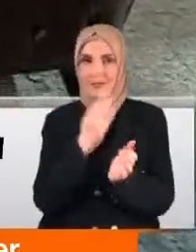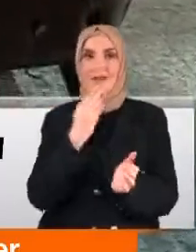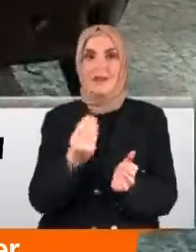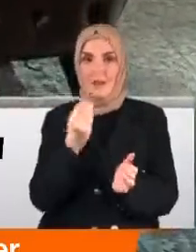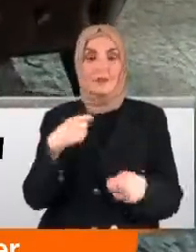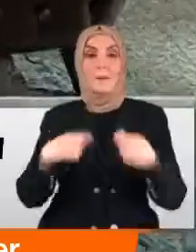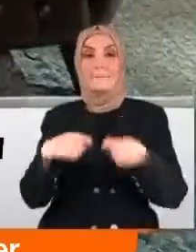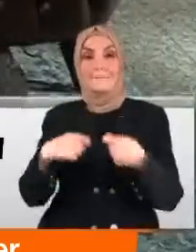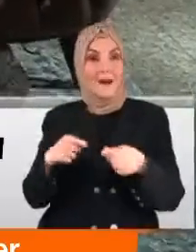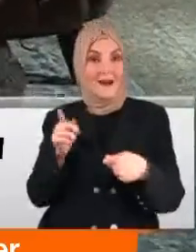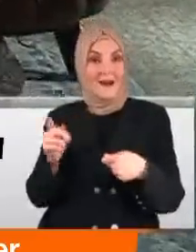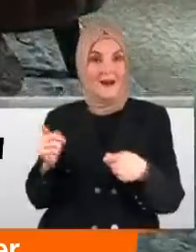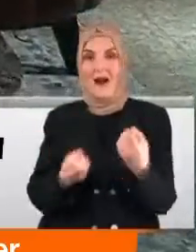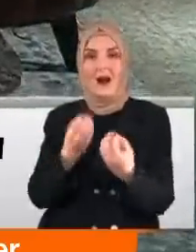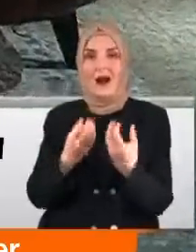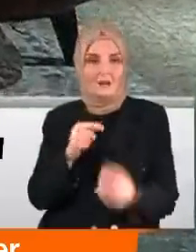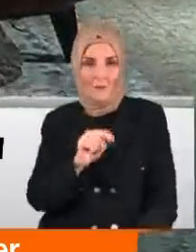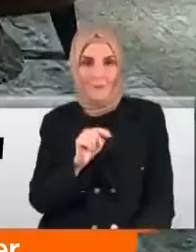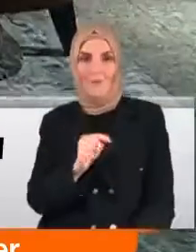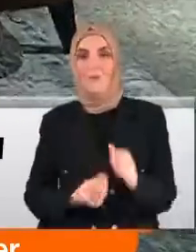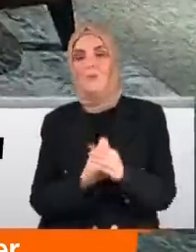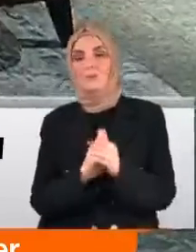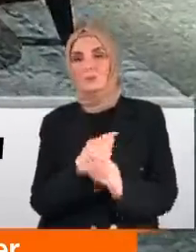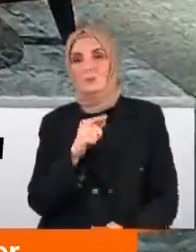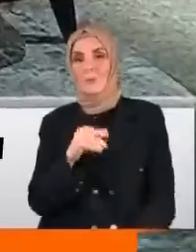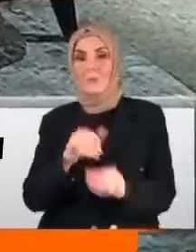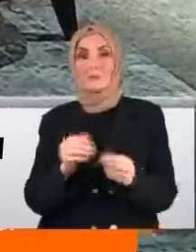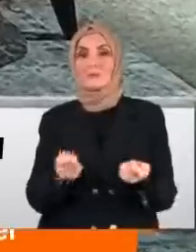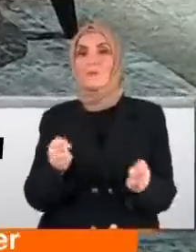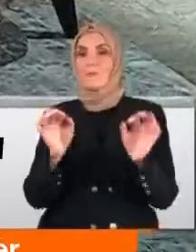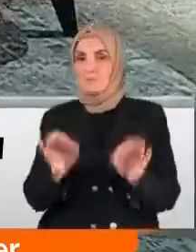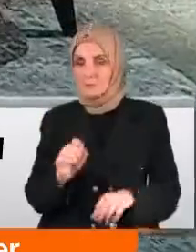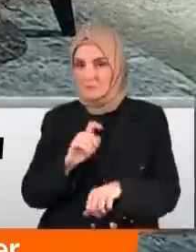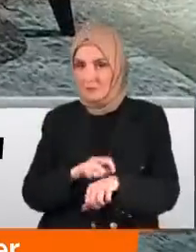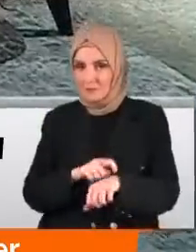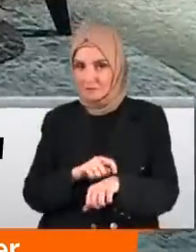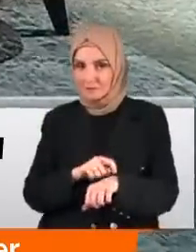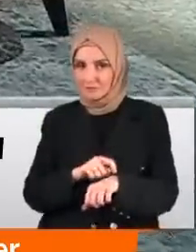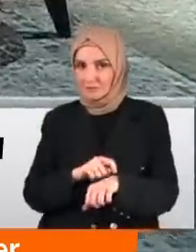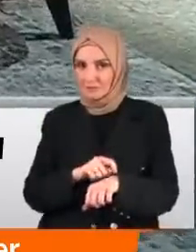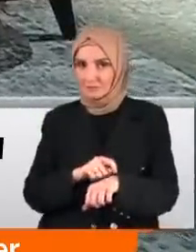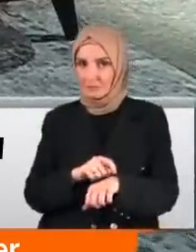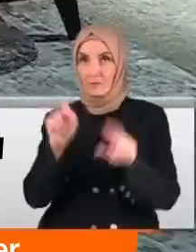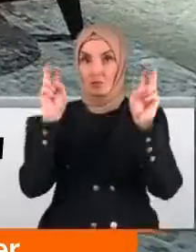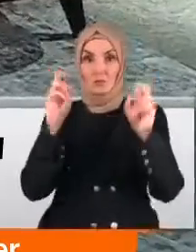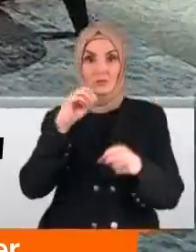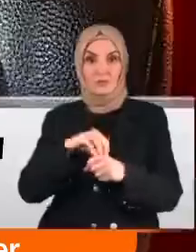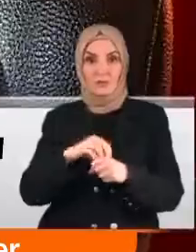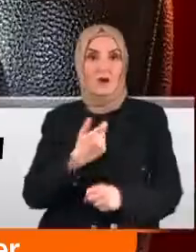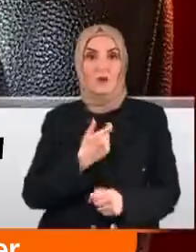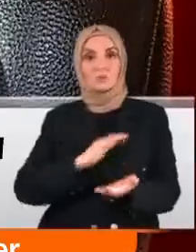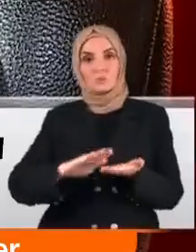şimdi? Kaynağı ortaya çıktı. Meclis çalışmaya başlayınca konuya dair yasal düzenlemeleri hızlıca